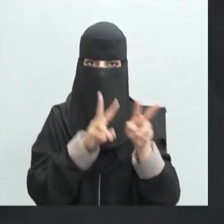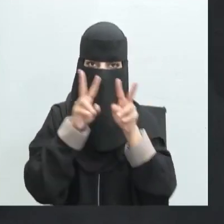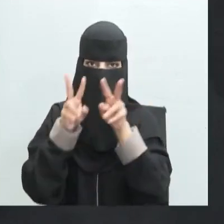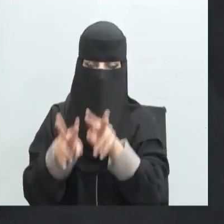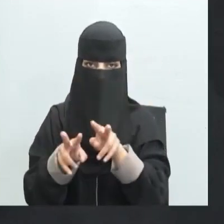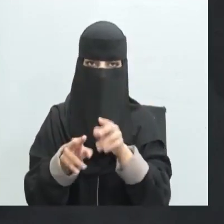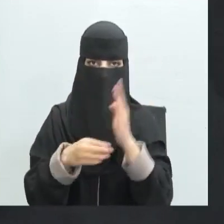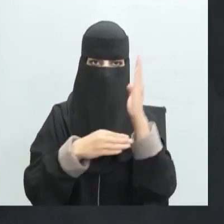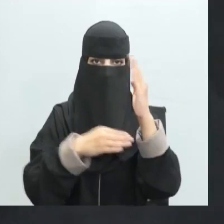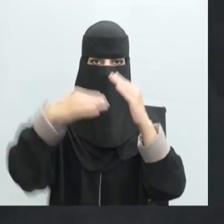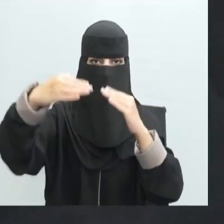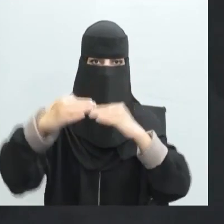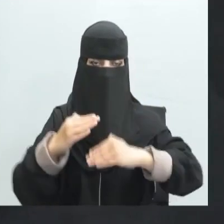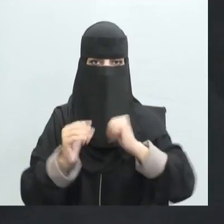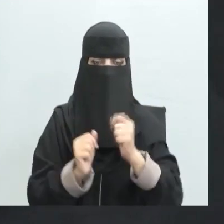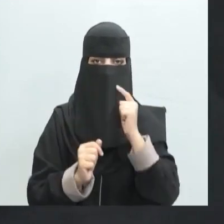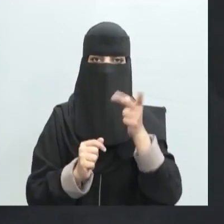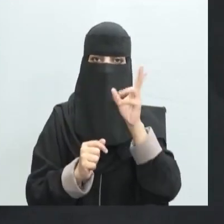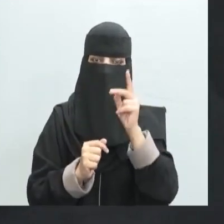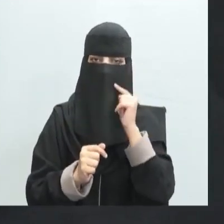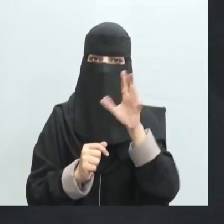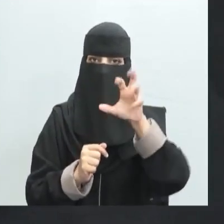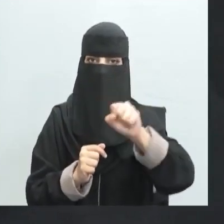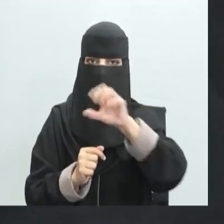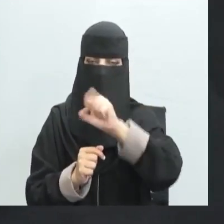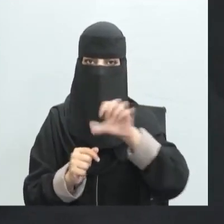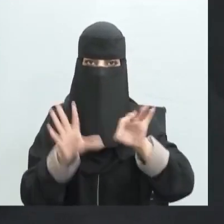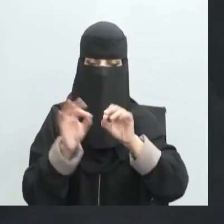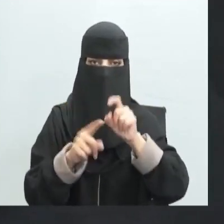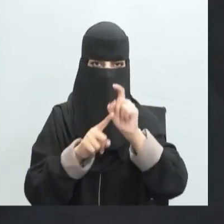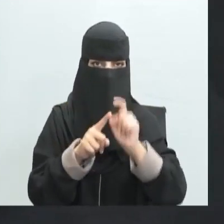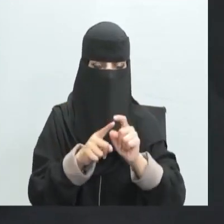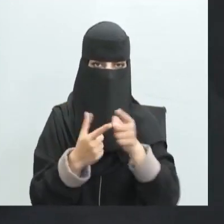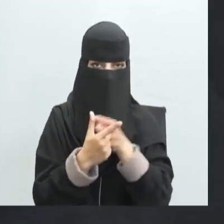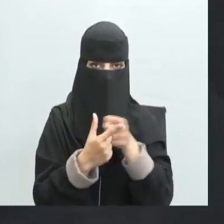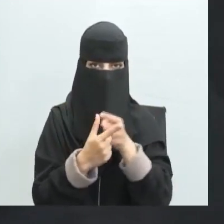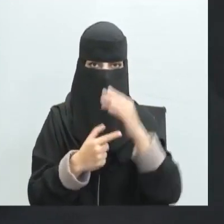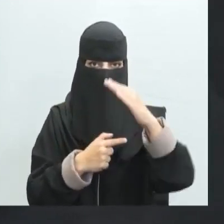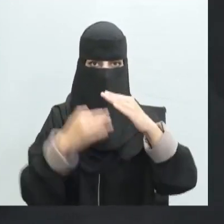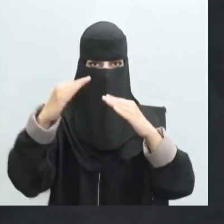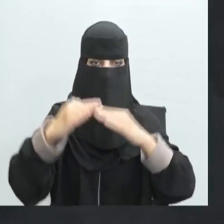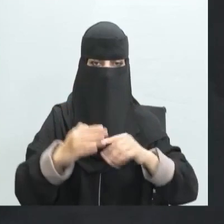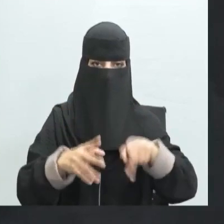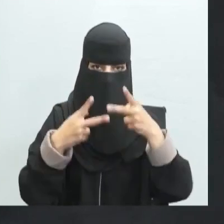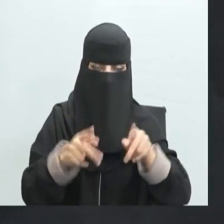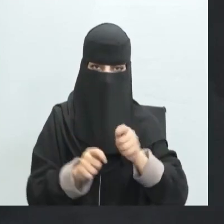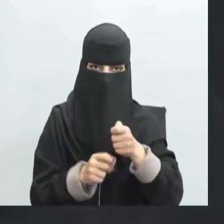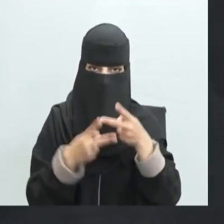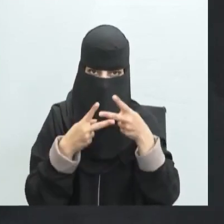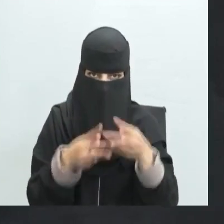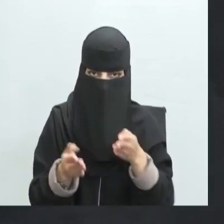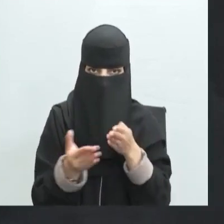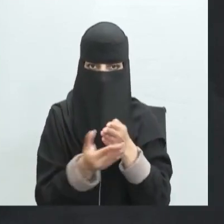لاضلاع هذه المثلثات وبعد ذلك نوجد بعض النسب ما بين هذه الاضلاع هذا بيعطي مفتاح ان شاء الله